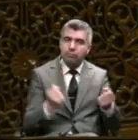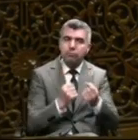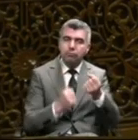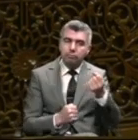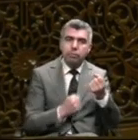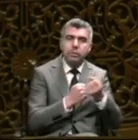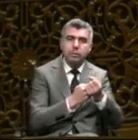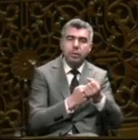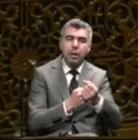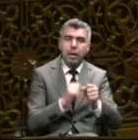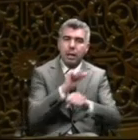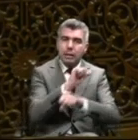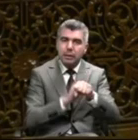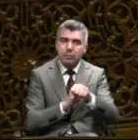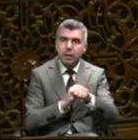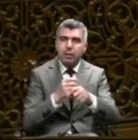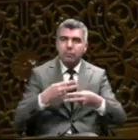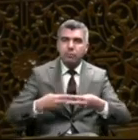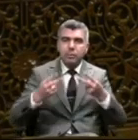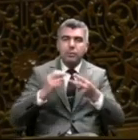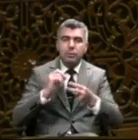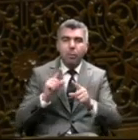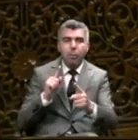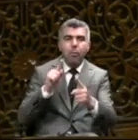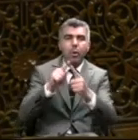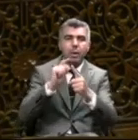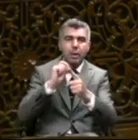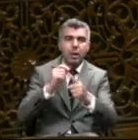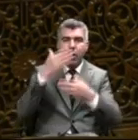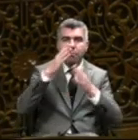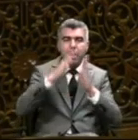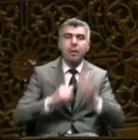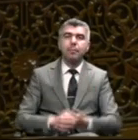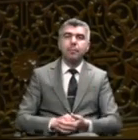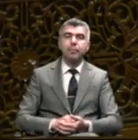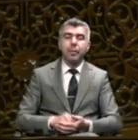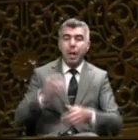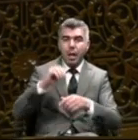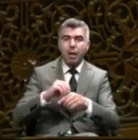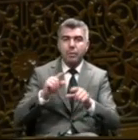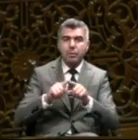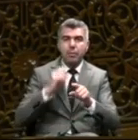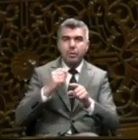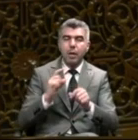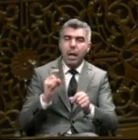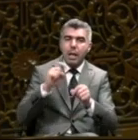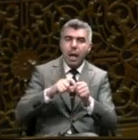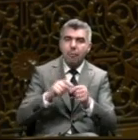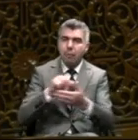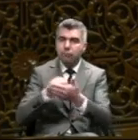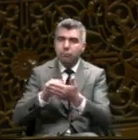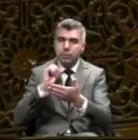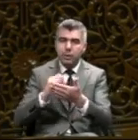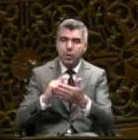الاصلاحات التي بشرها المغرب وتعزيز نفقات المرصوده للسلم الاجتماعي واداء واجبه